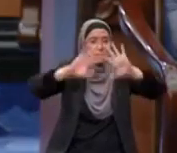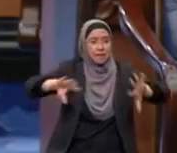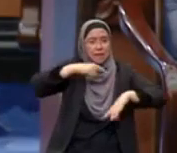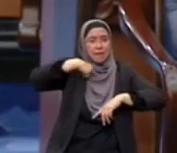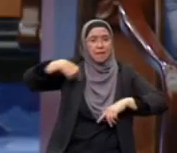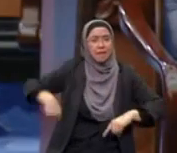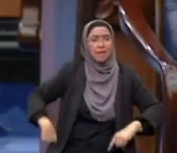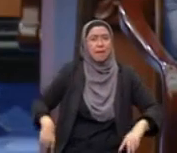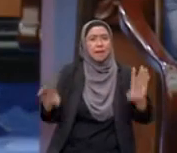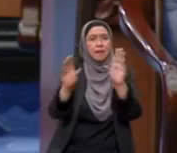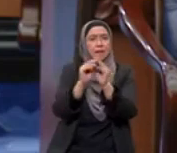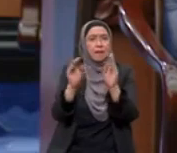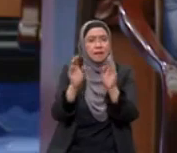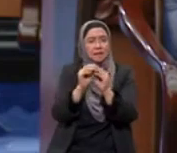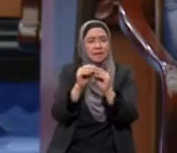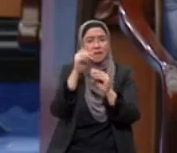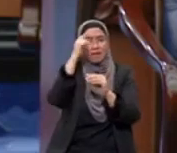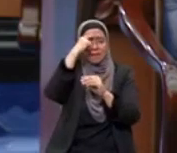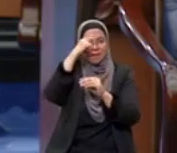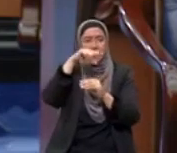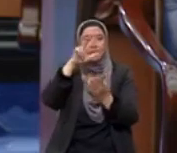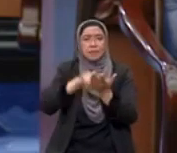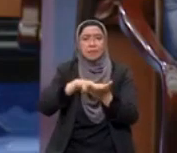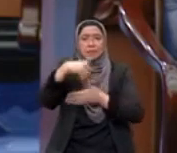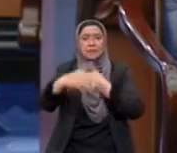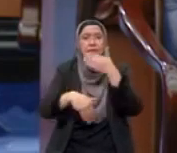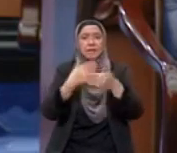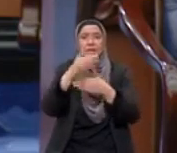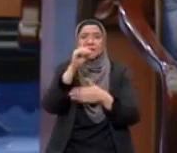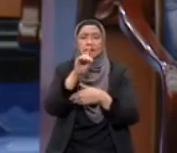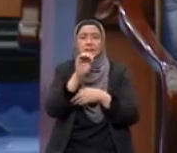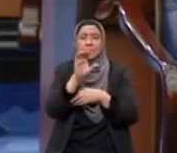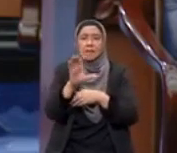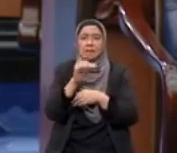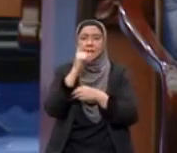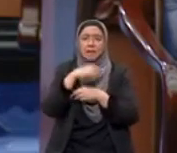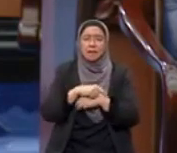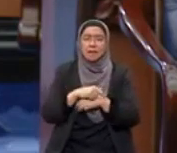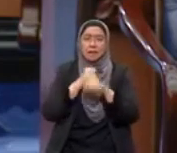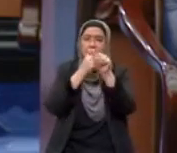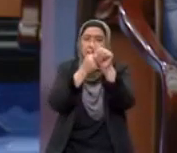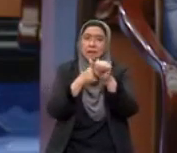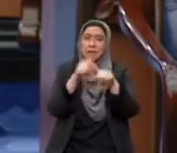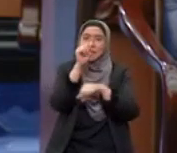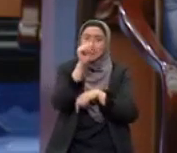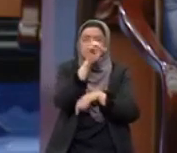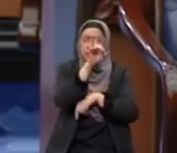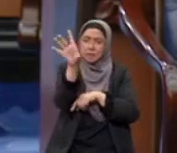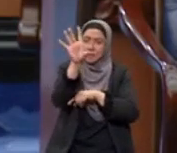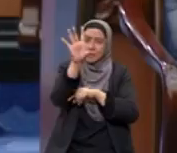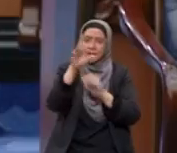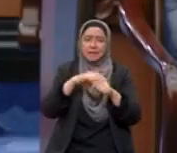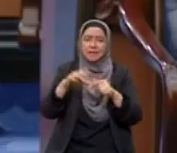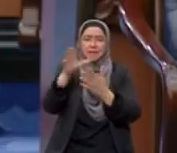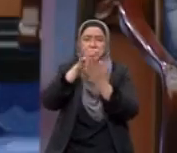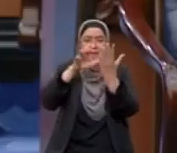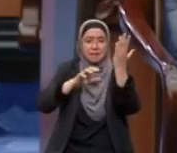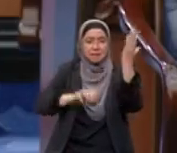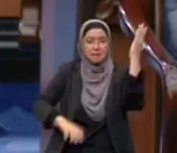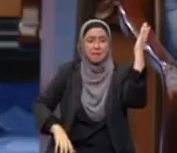implementation of the doc berdasarkan satu single draft negotiating Tex